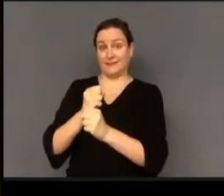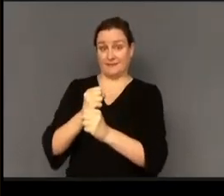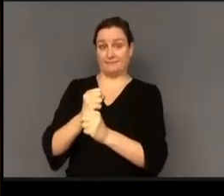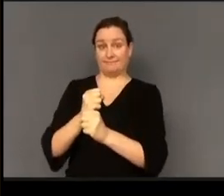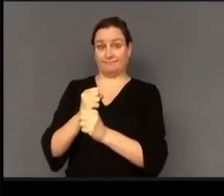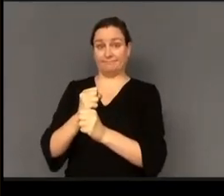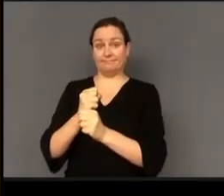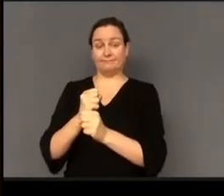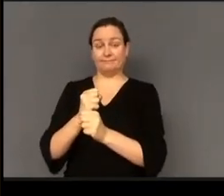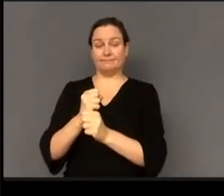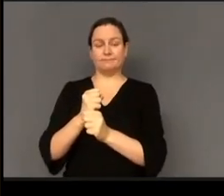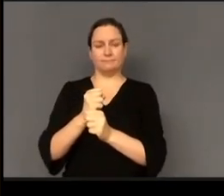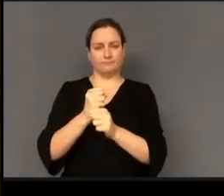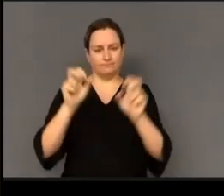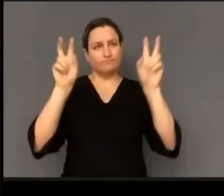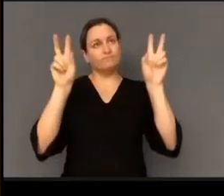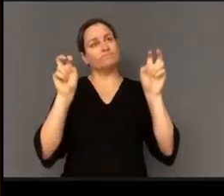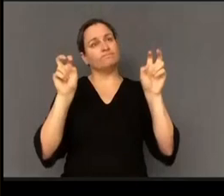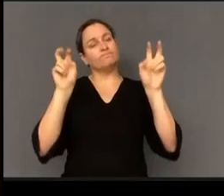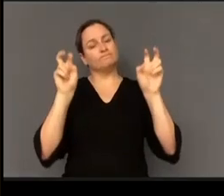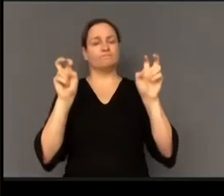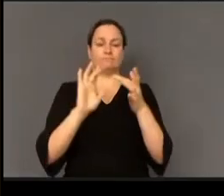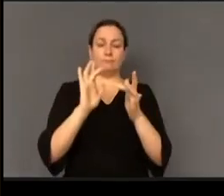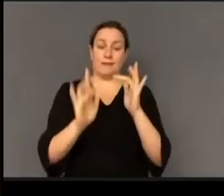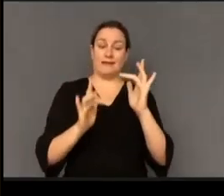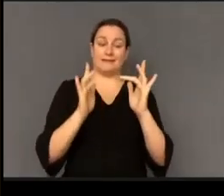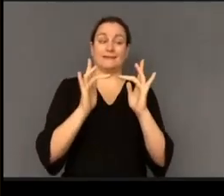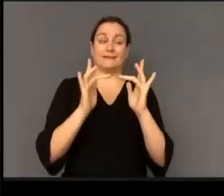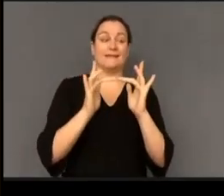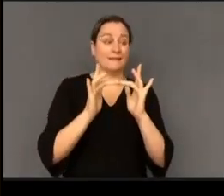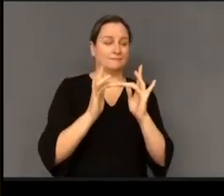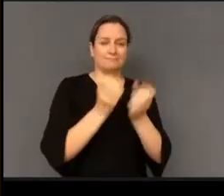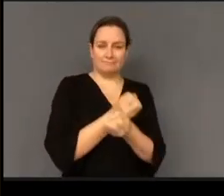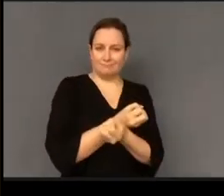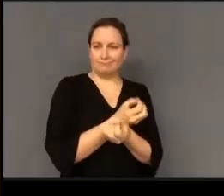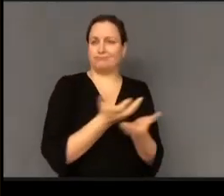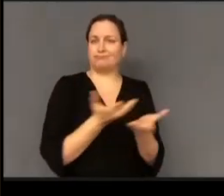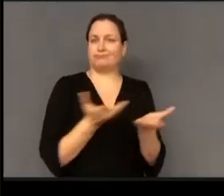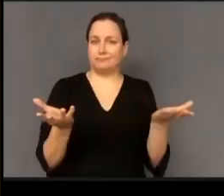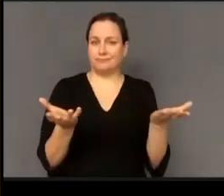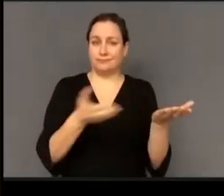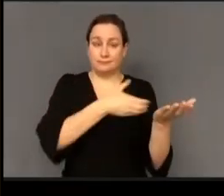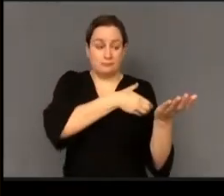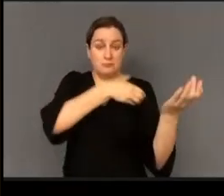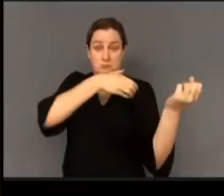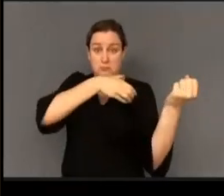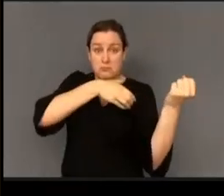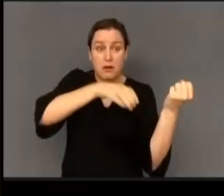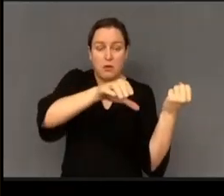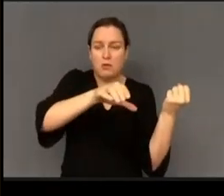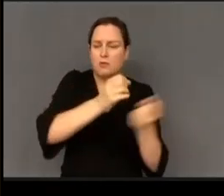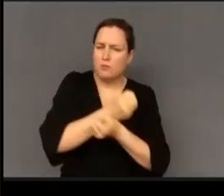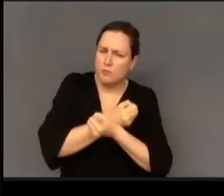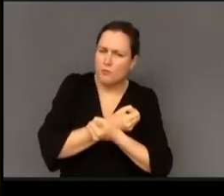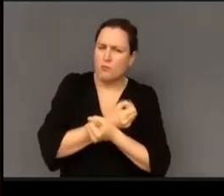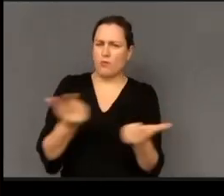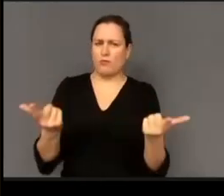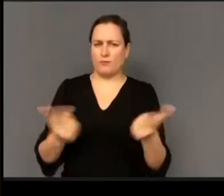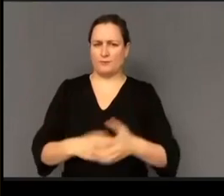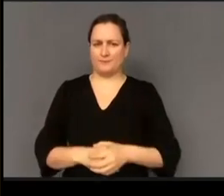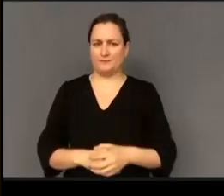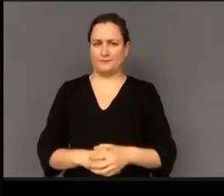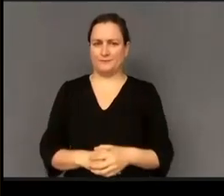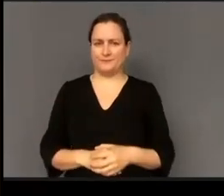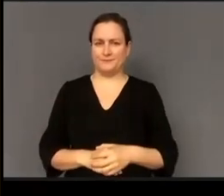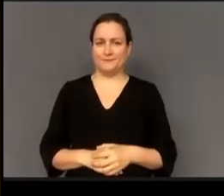人を後押しするためのインターネットは誰1人取り残さない法則